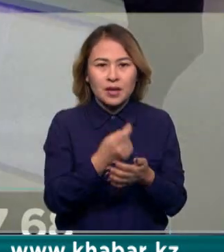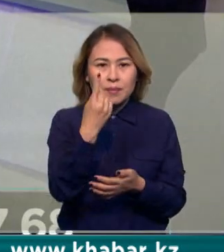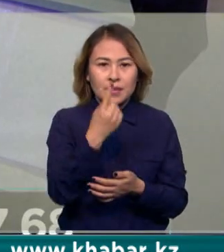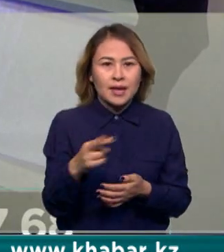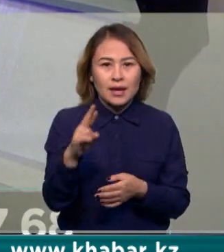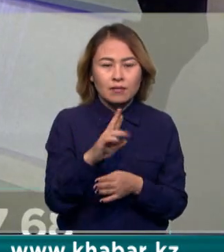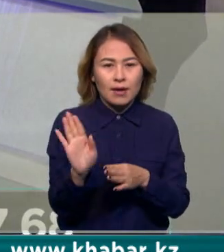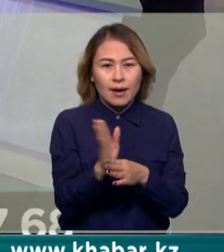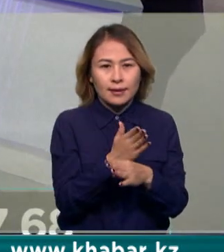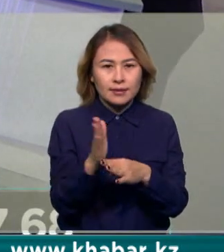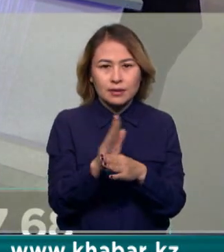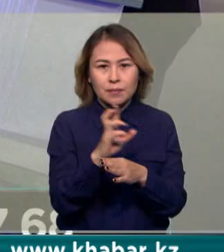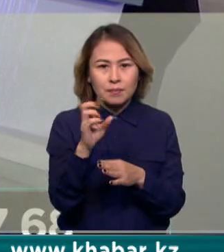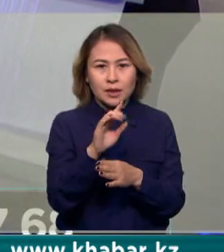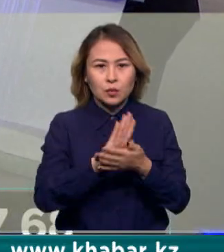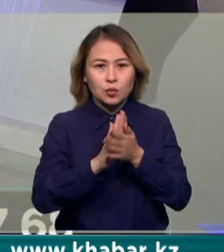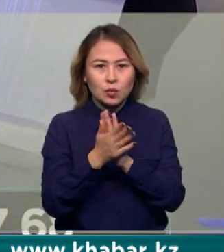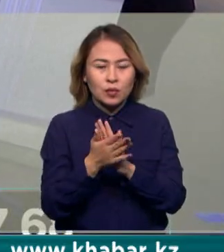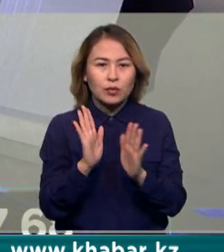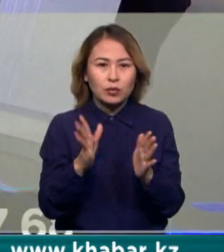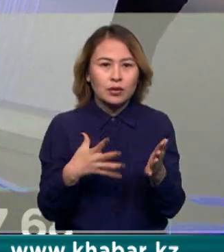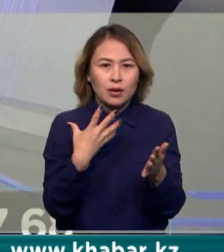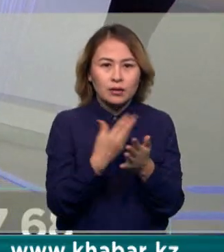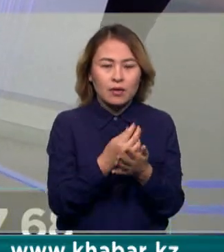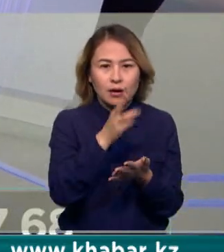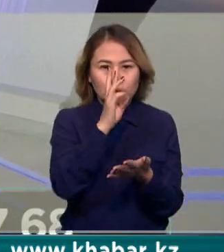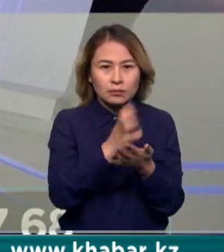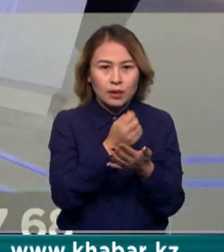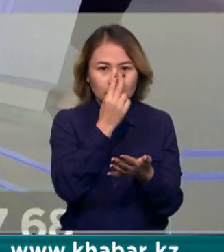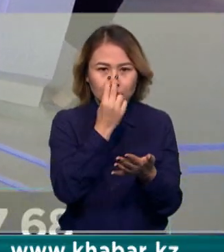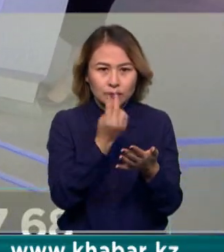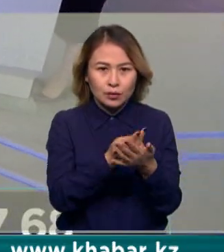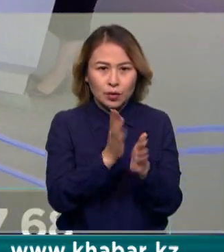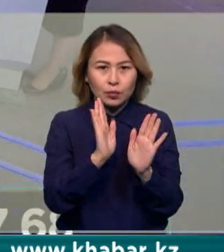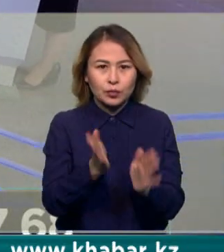бөлек шығарып, ешбір шартсыз жәрдемақыны отбасының кіріс көлеміне қарамастан беретін болдық.